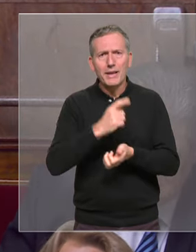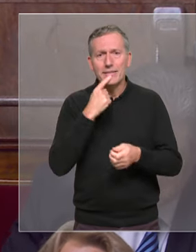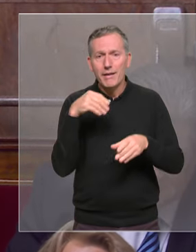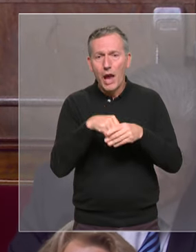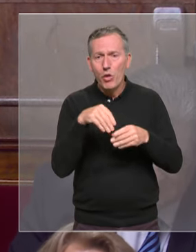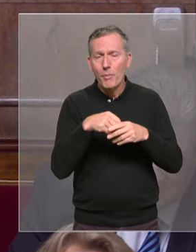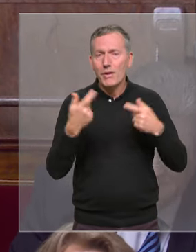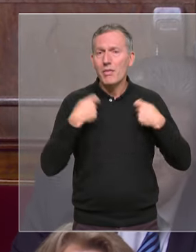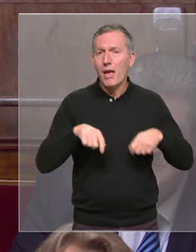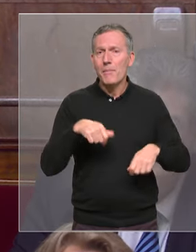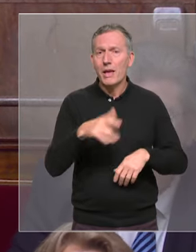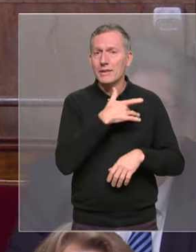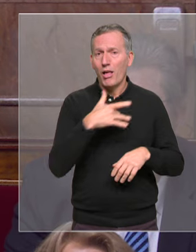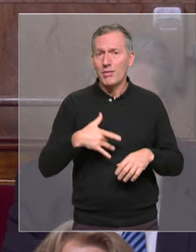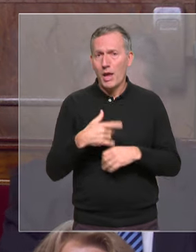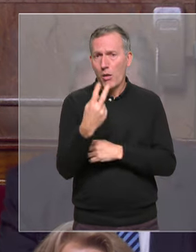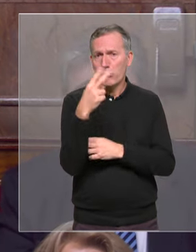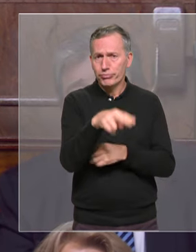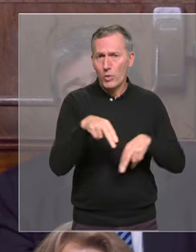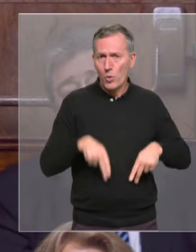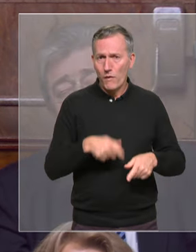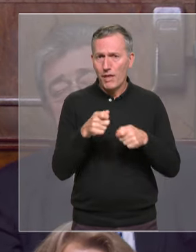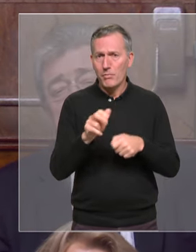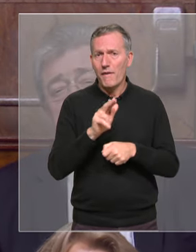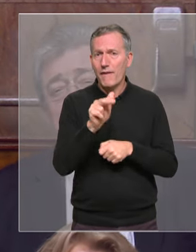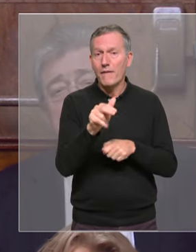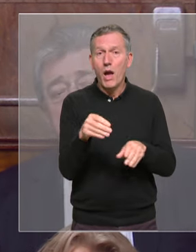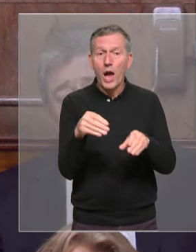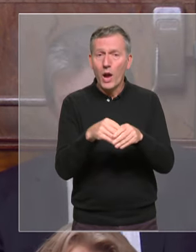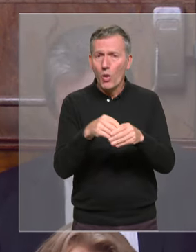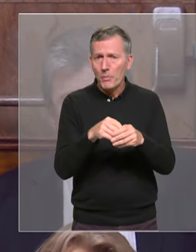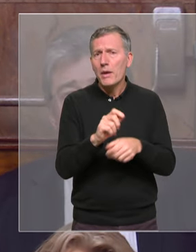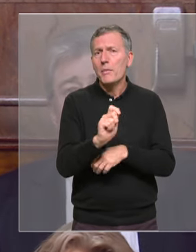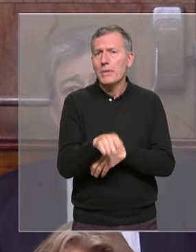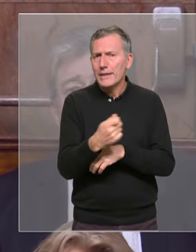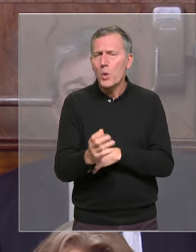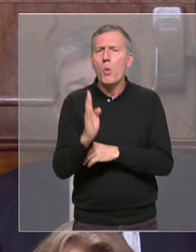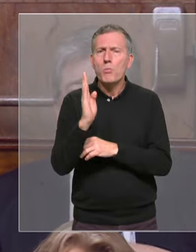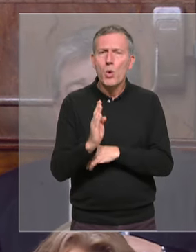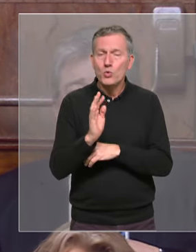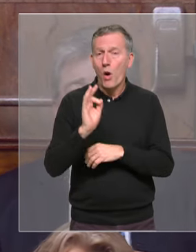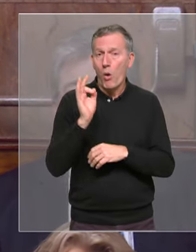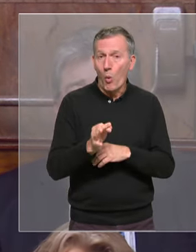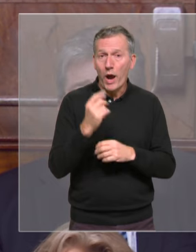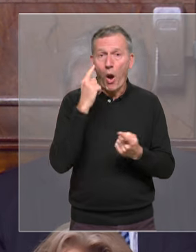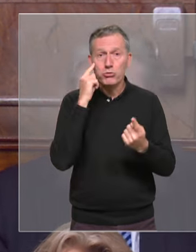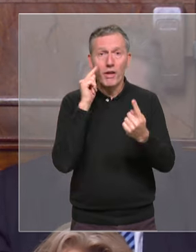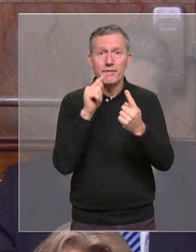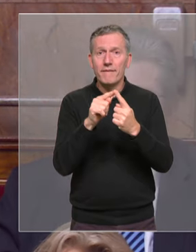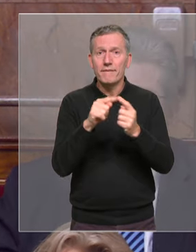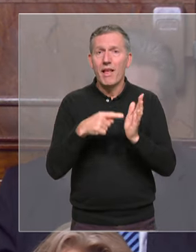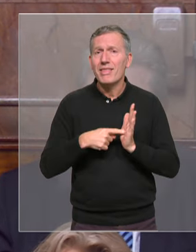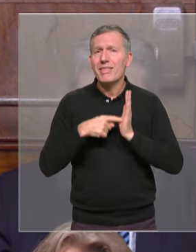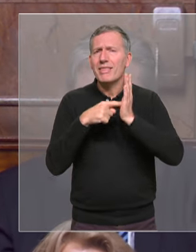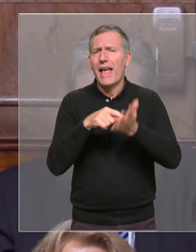de santé vont être effectuées par votre gouvernement. Faire des économies, c'est bien sûr nécessaire, notamment pour réduire la dette